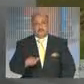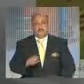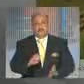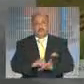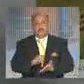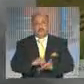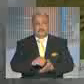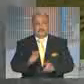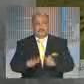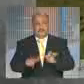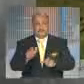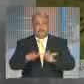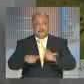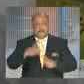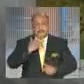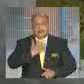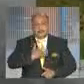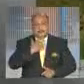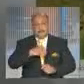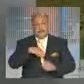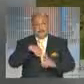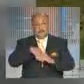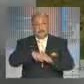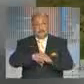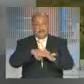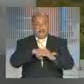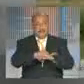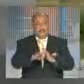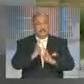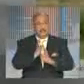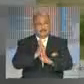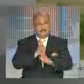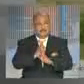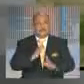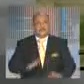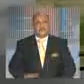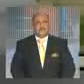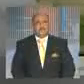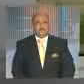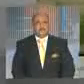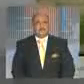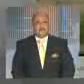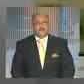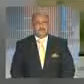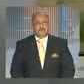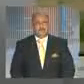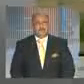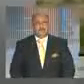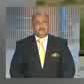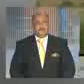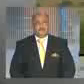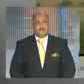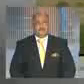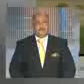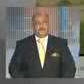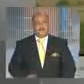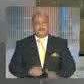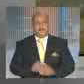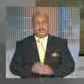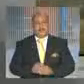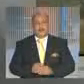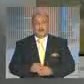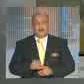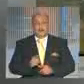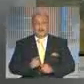خلايا العناصر الإرهابية المتحصنة بجبال القصرين بعد أن تقدمت الوحدات العسكرية مراحل هامة بجبل